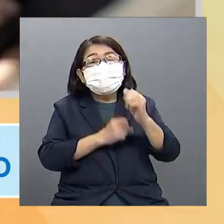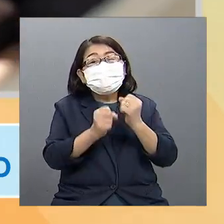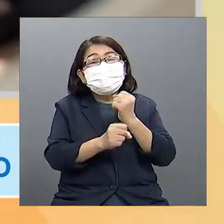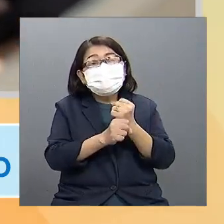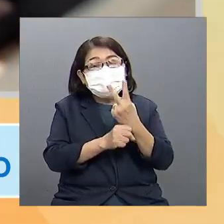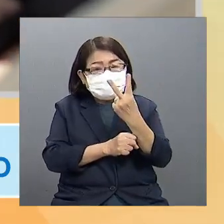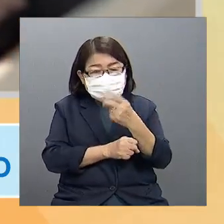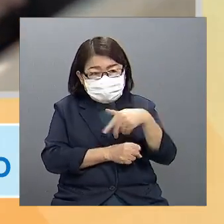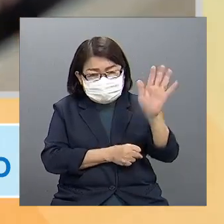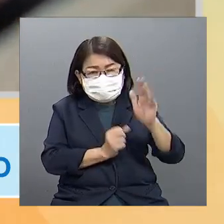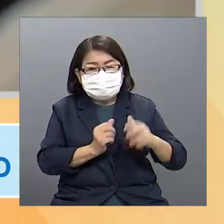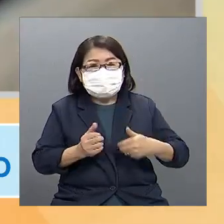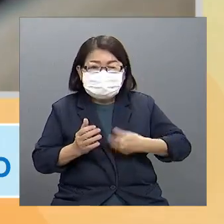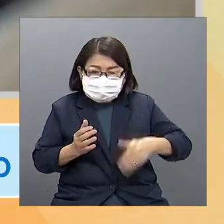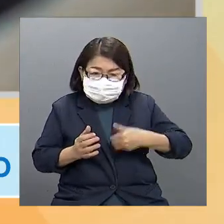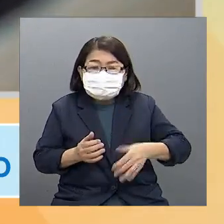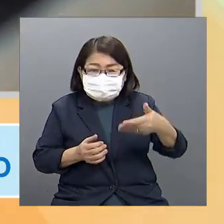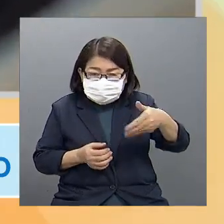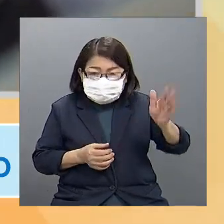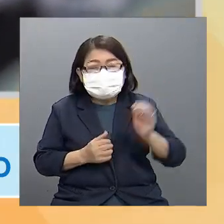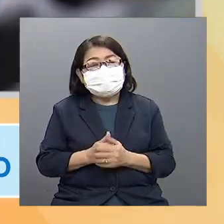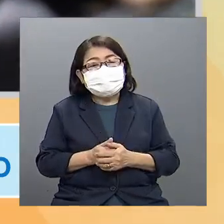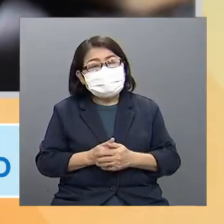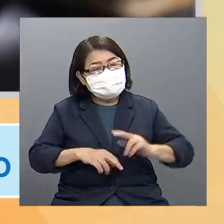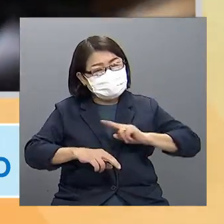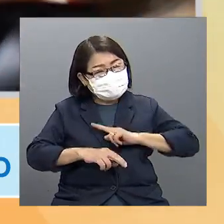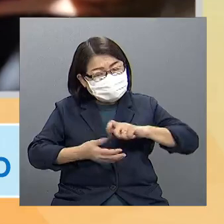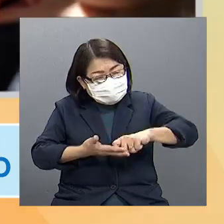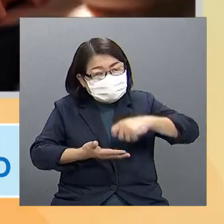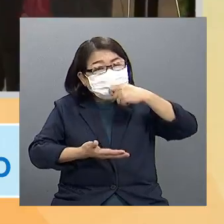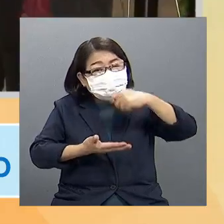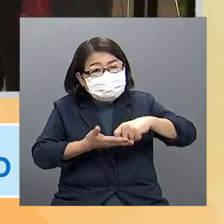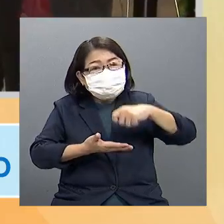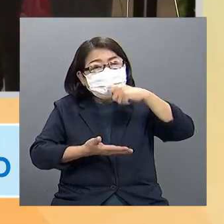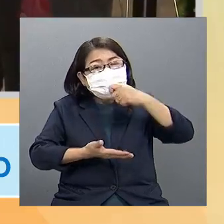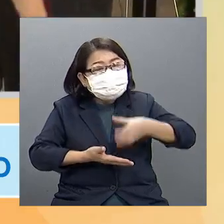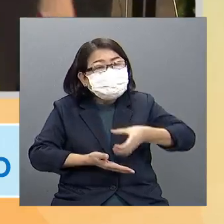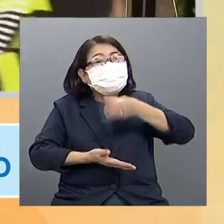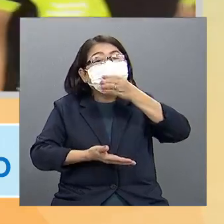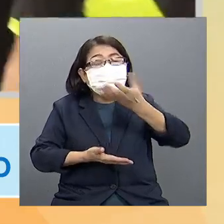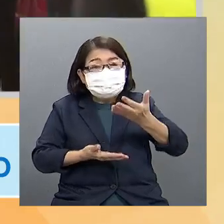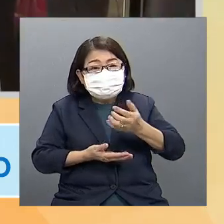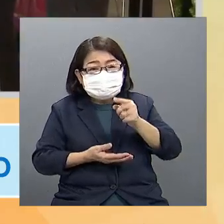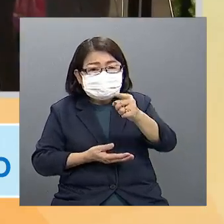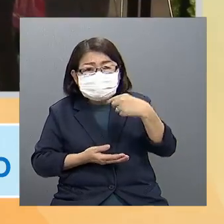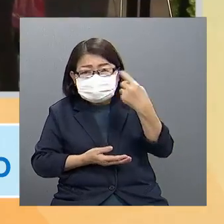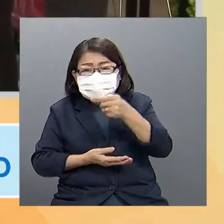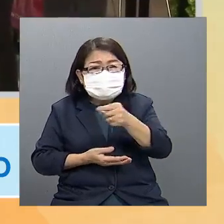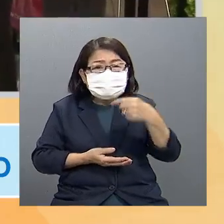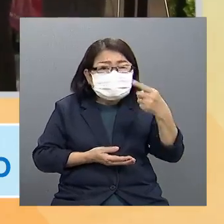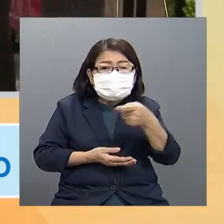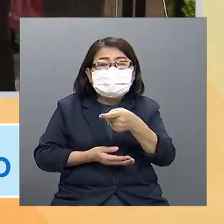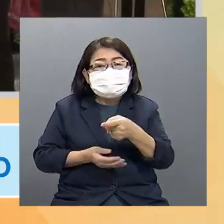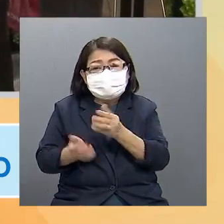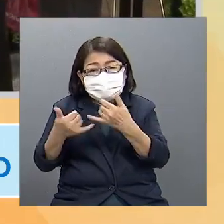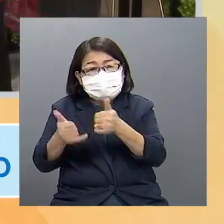ริ่มถูกฝึกให้ทานอาหารด้วยตัวเองเขาเริ่มถูกฝึกว่าถ้ามีคนอื่นในบ้านเขาเล่นกับคนอื่นยังไงถ้าเ